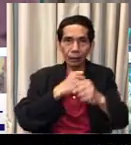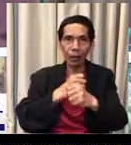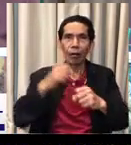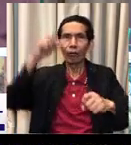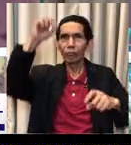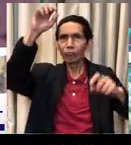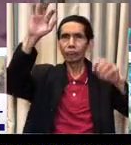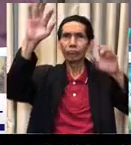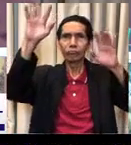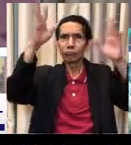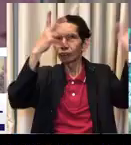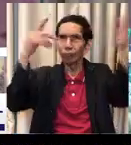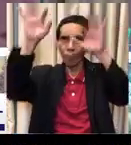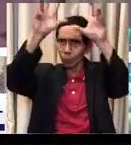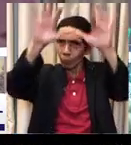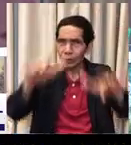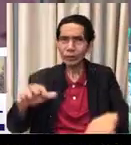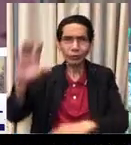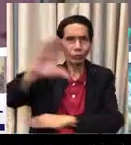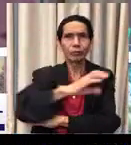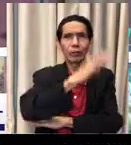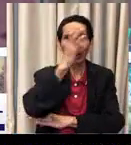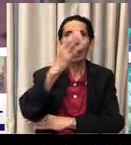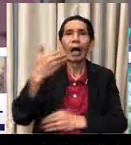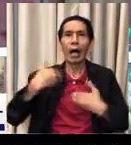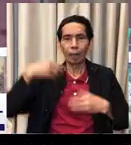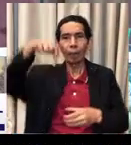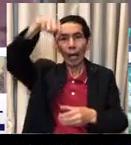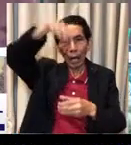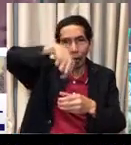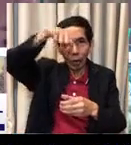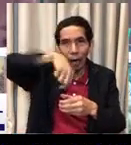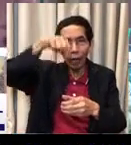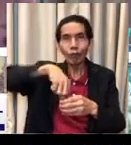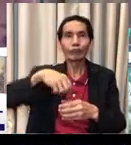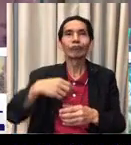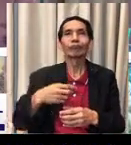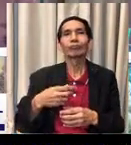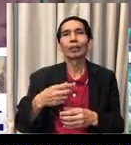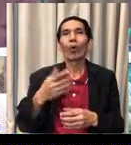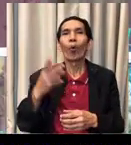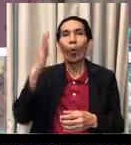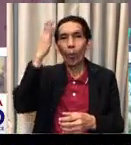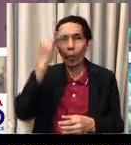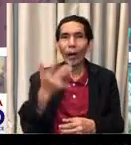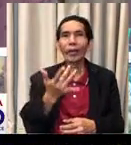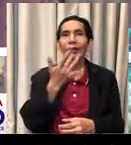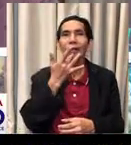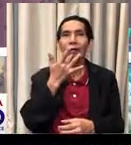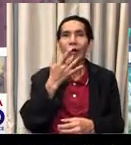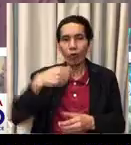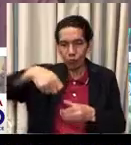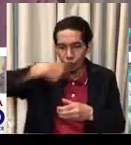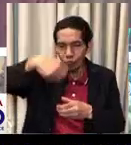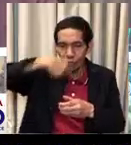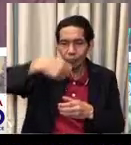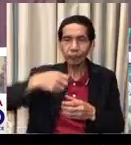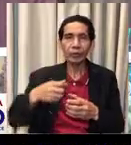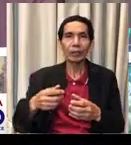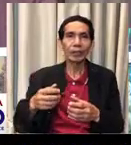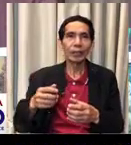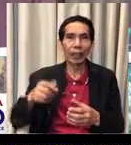bumabagyo, kahit Pasko, may halo-halo. Kasi masarap. Kaya pagtira mo ng lechong